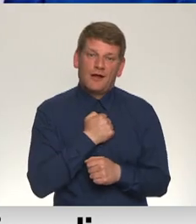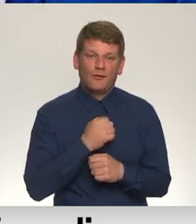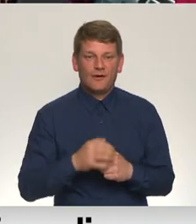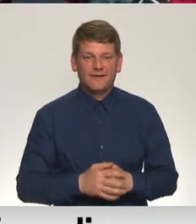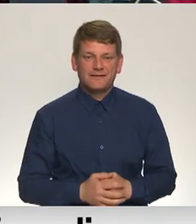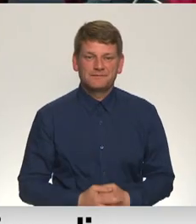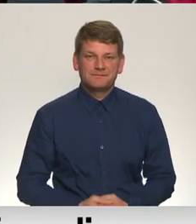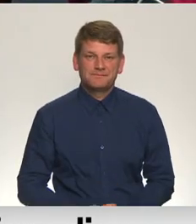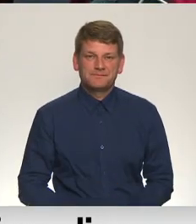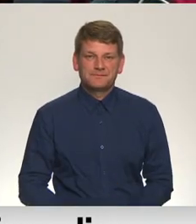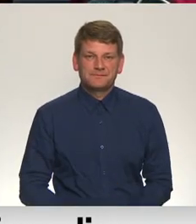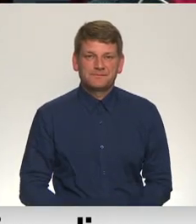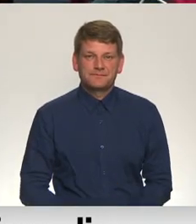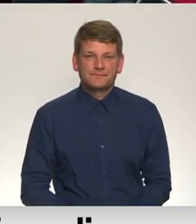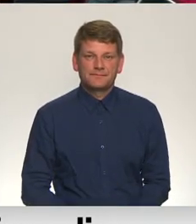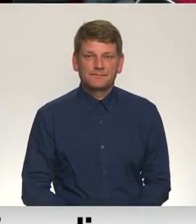nevīst.